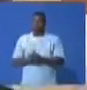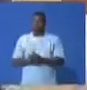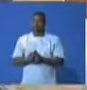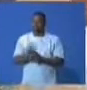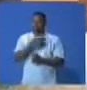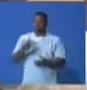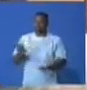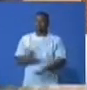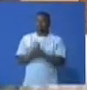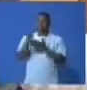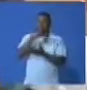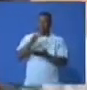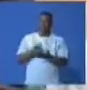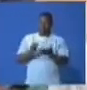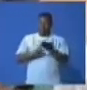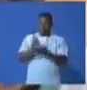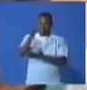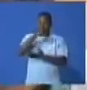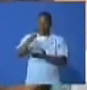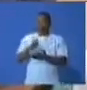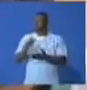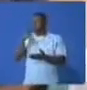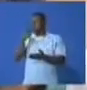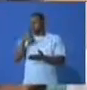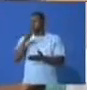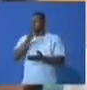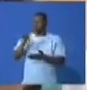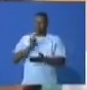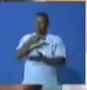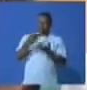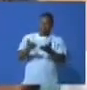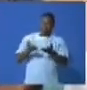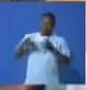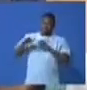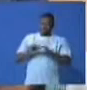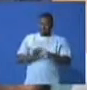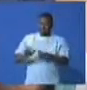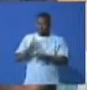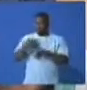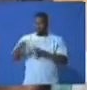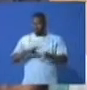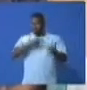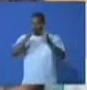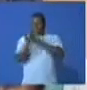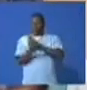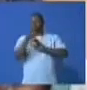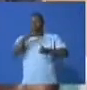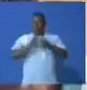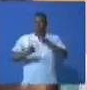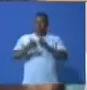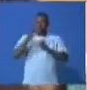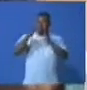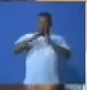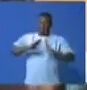l'appui à l'université virtuelle qui est notre innovation majeure qui va nous permettre donc de faire face au manque d'infrastructures.